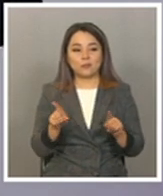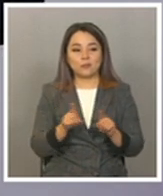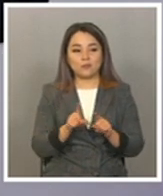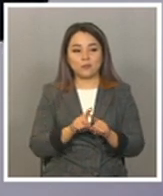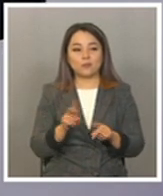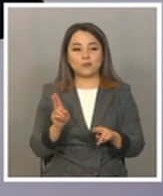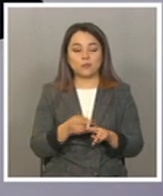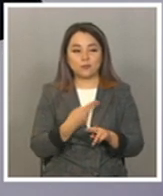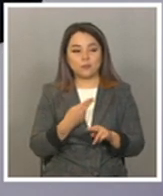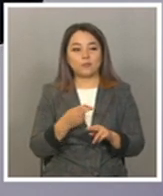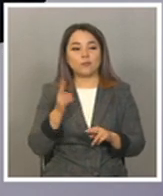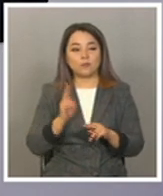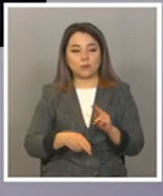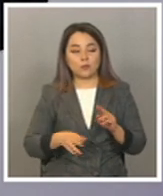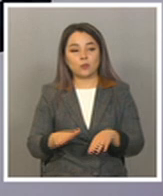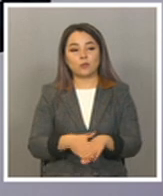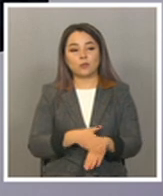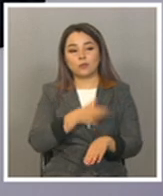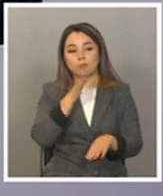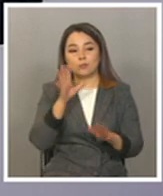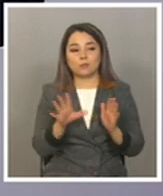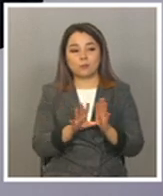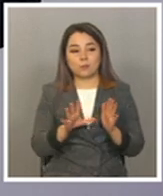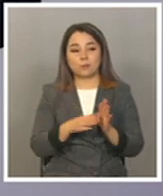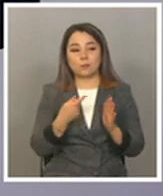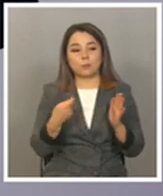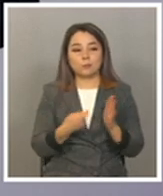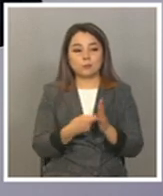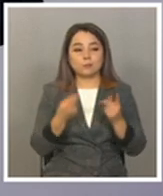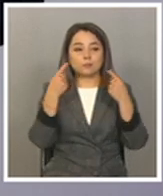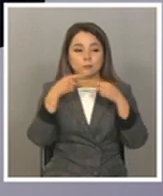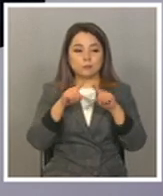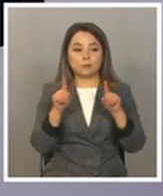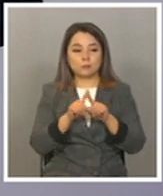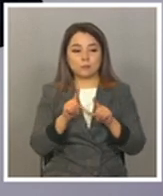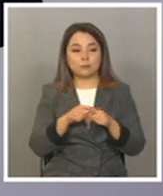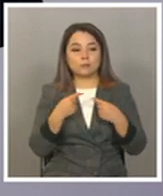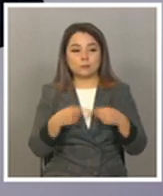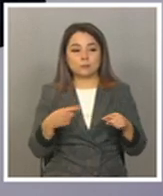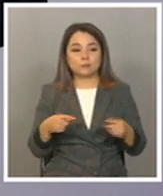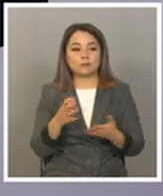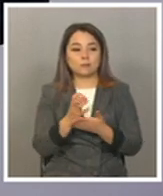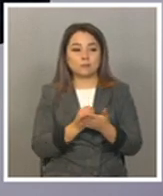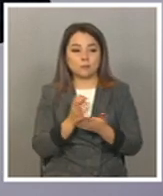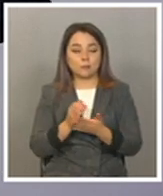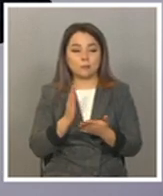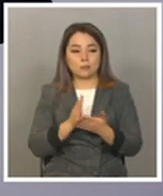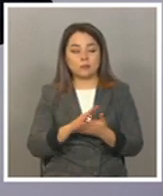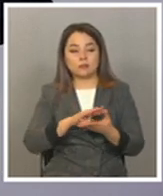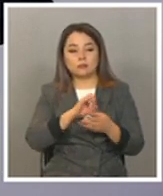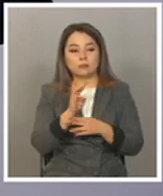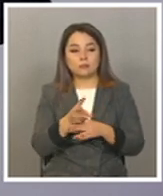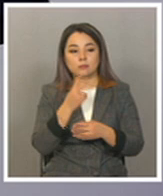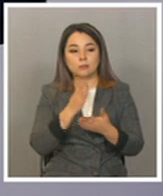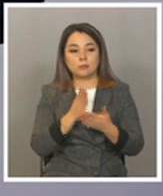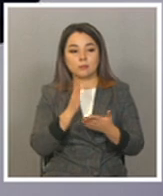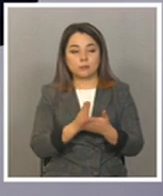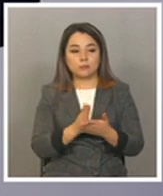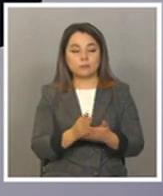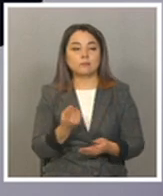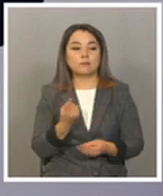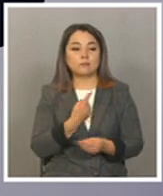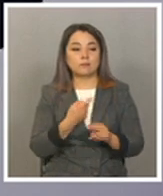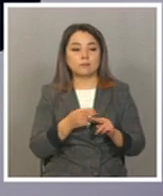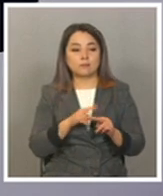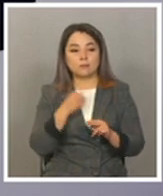шексіз ұзақ уақыт энергетикалық, техникалық және басқа ресурстармен қамтамасыз етудің жалғыз